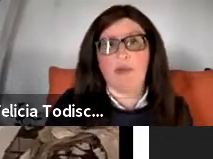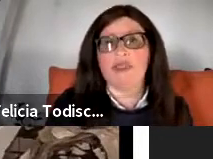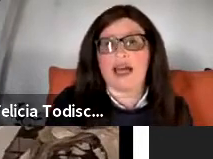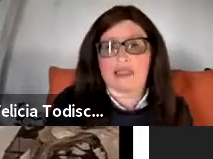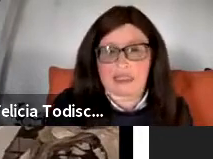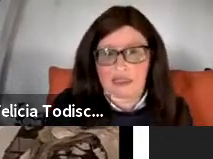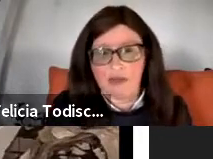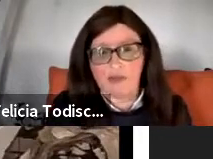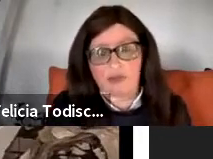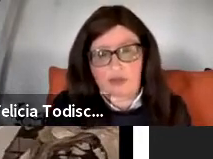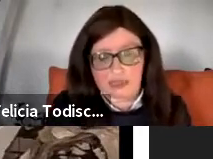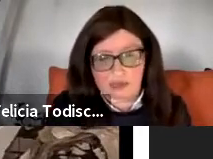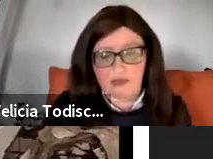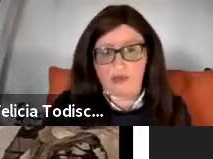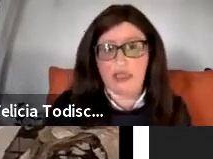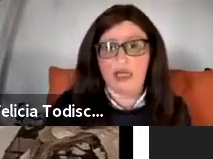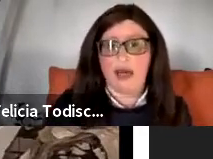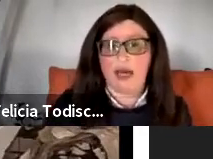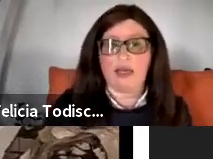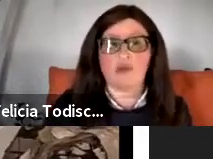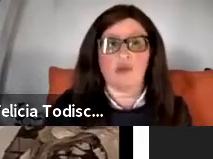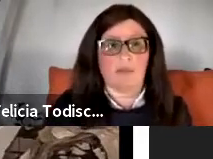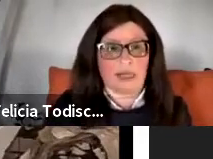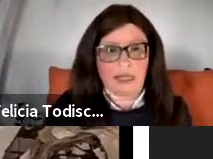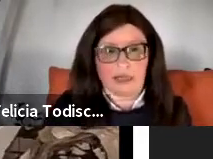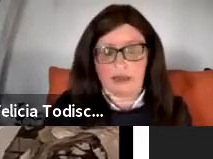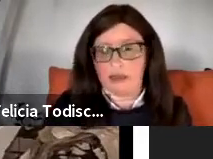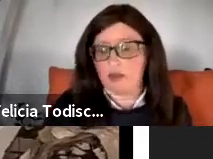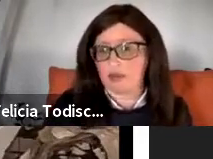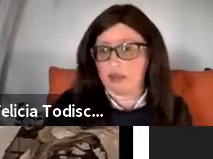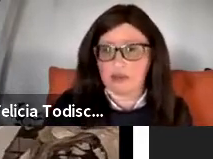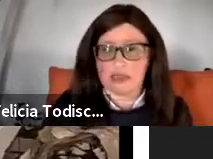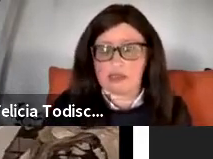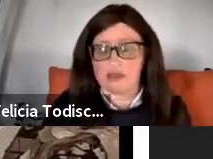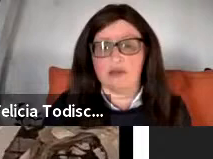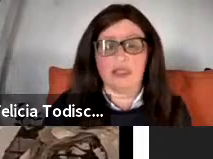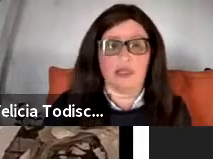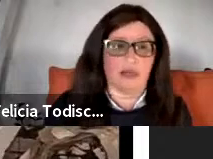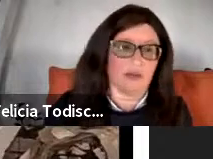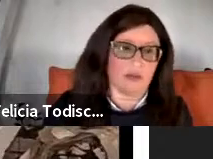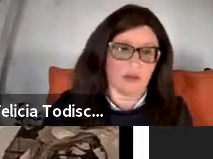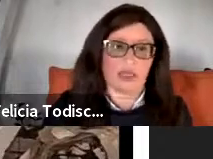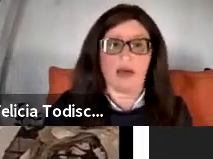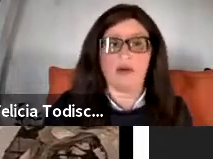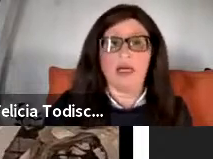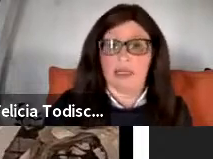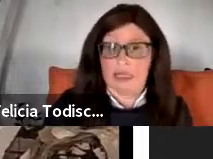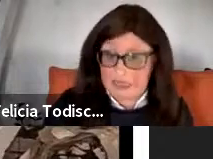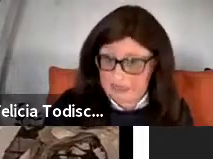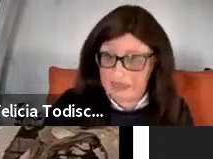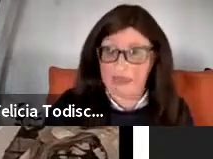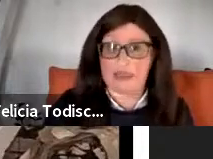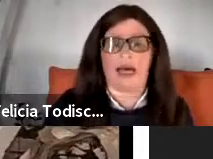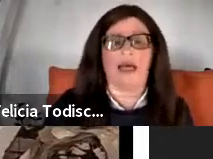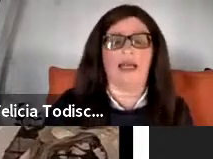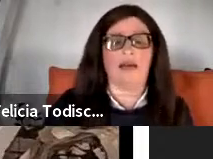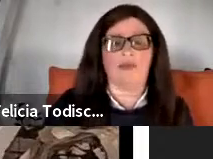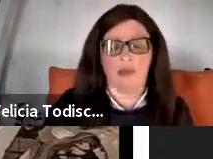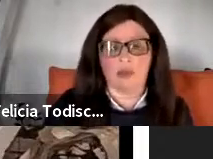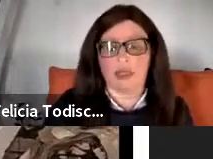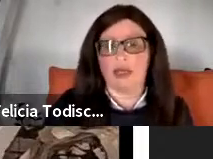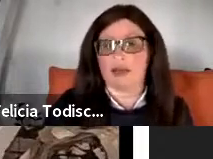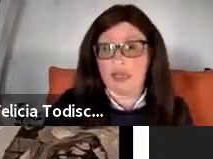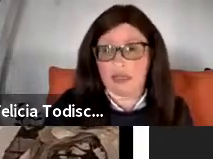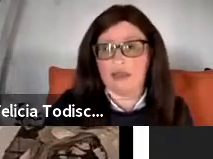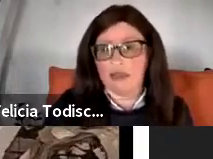c'è un'abbondanza di informazioni anche sulle pareti, riguardo alle collezioni, riguardo al museo, nelle schede di sala,